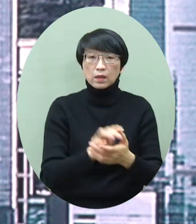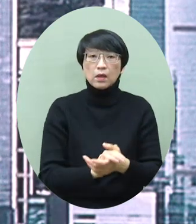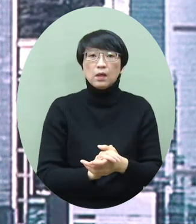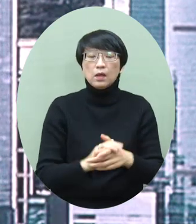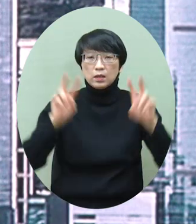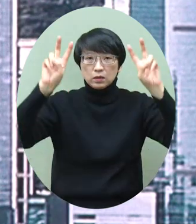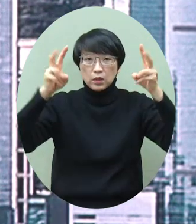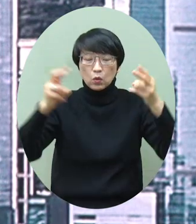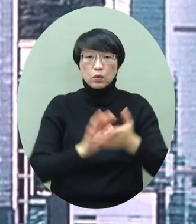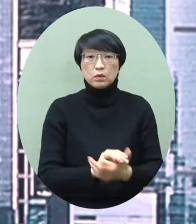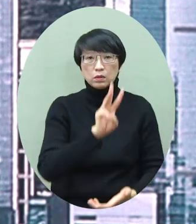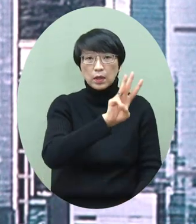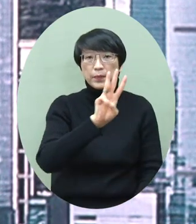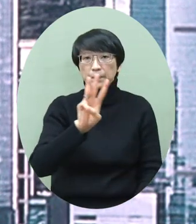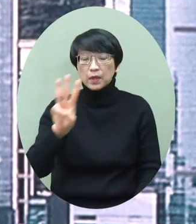站